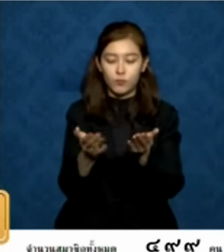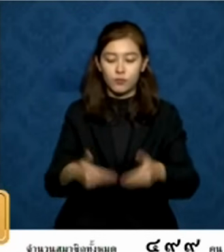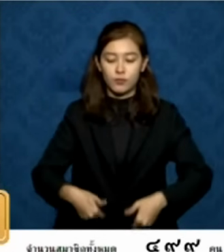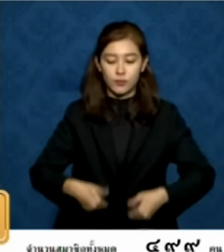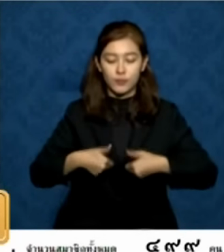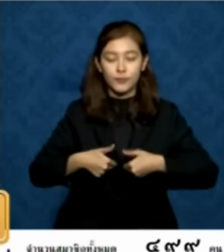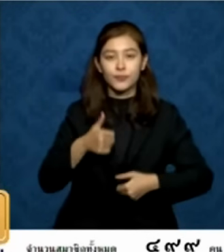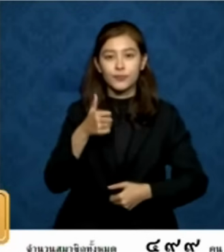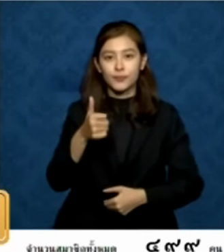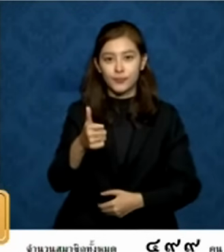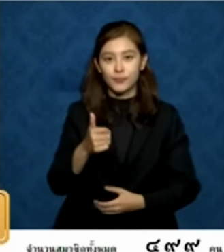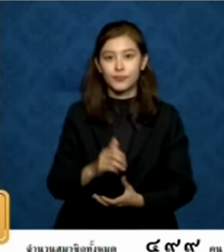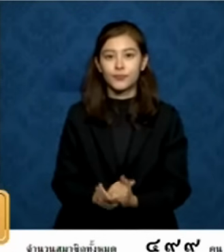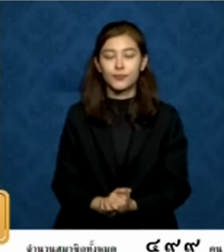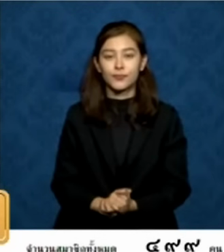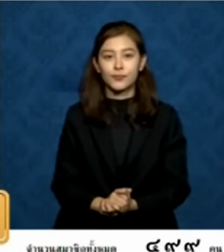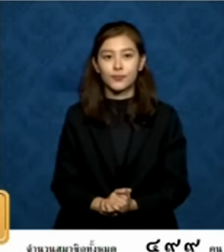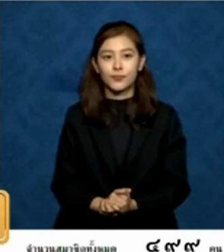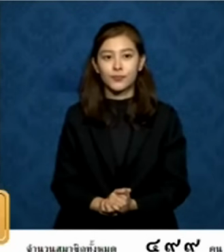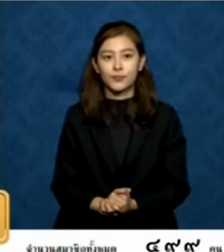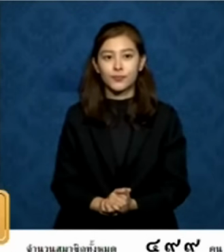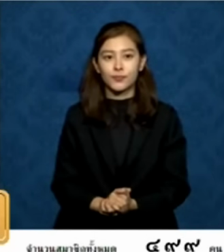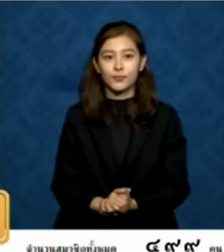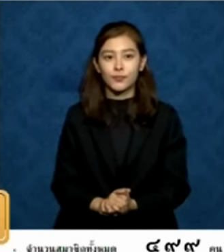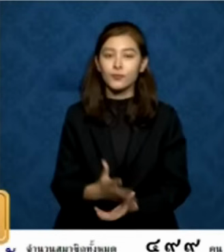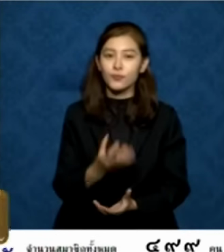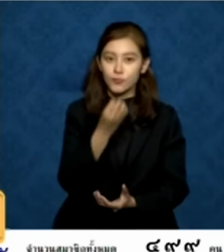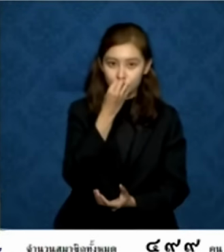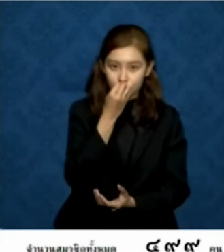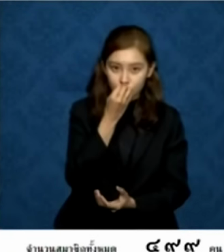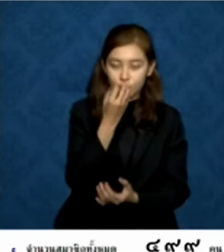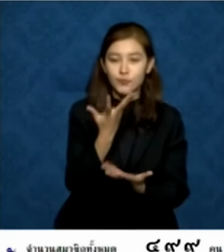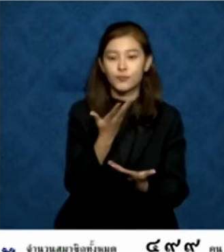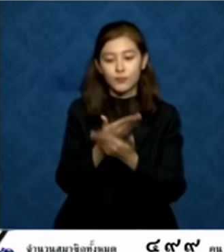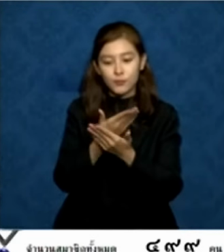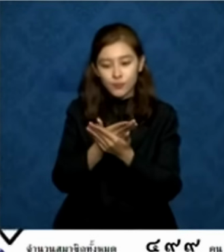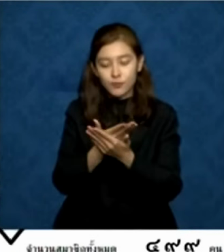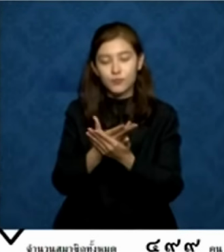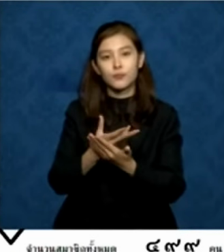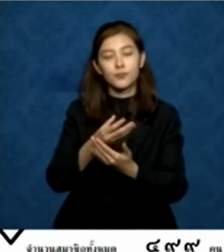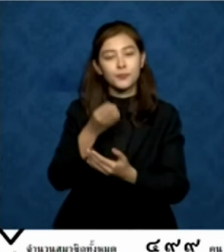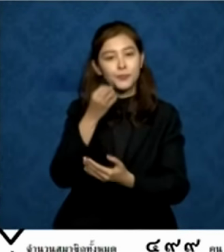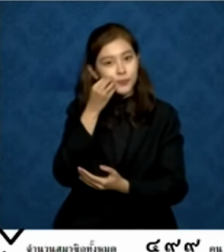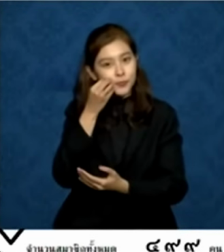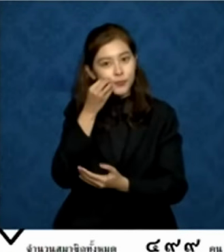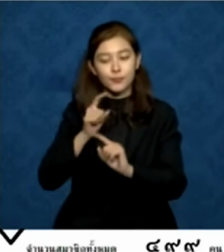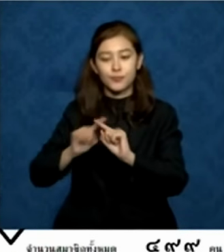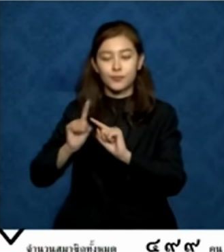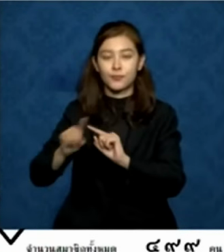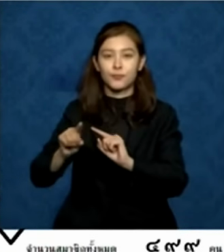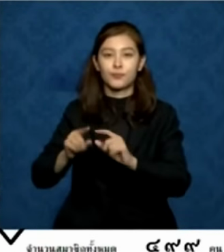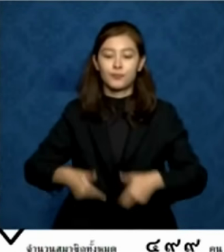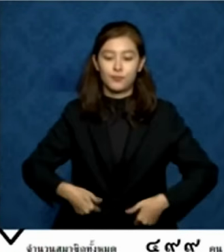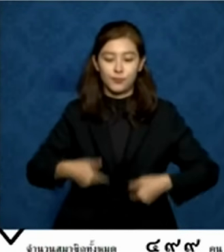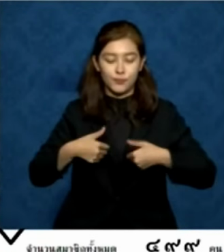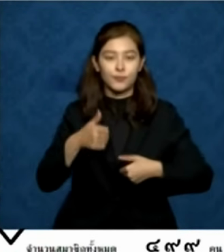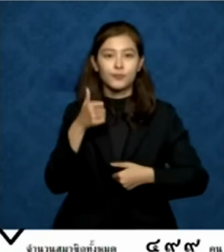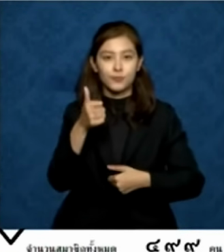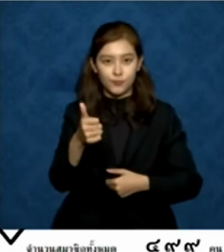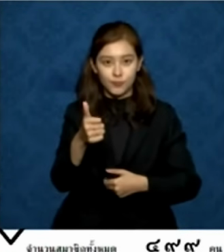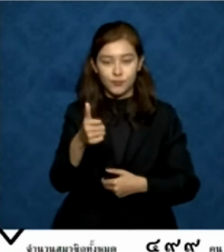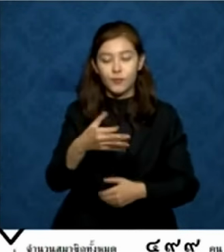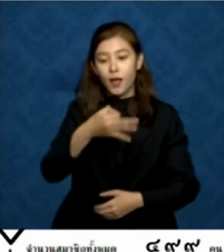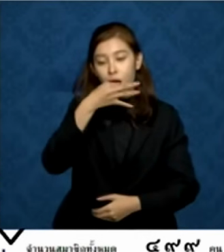สามารถเข้าถึงปัจจัยพื้นฐานที่จำเป็นต่อการดำรงชีพ รวมทั้งการแก้ไขปัญหาหนี้สินของเกษตรก